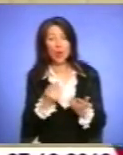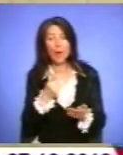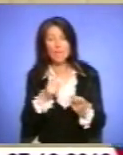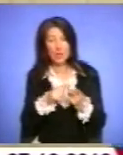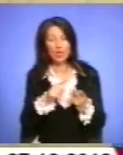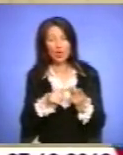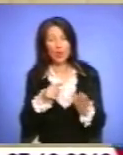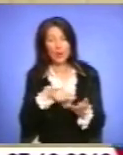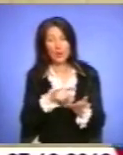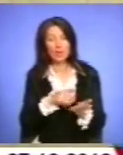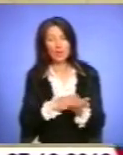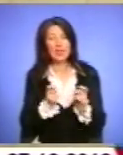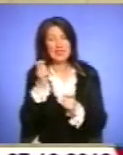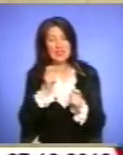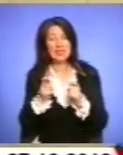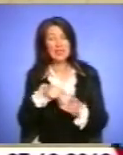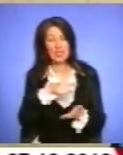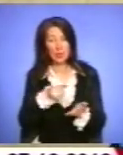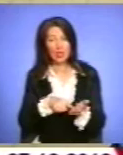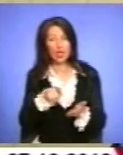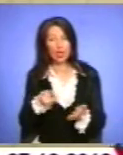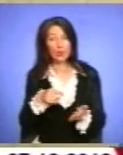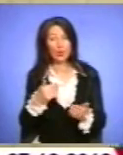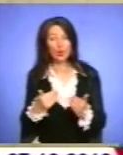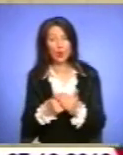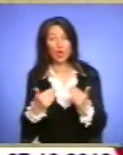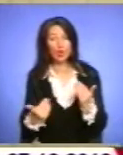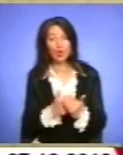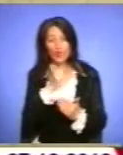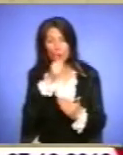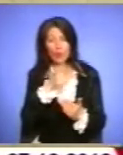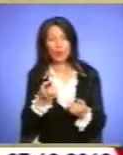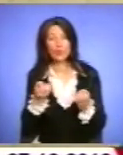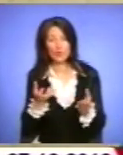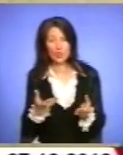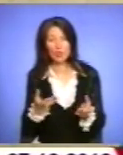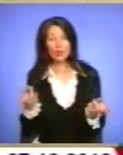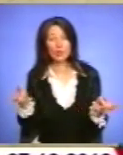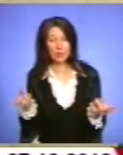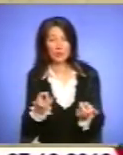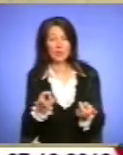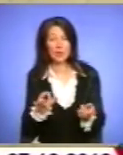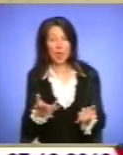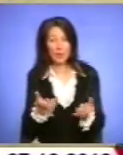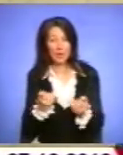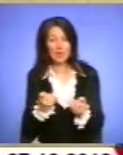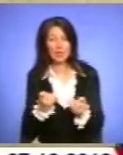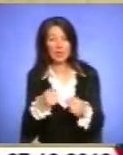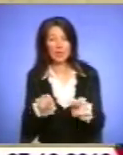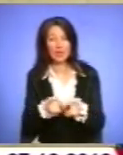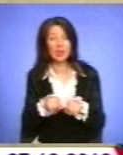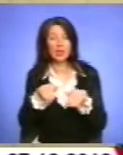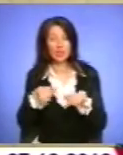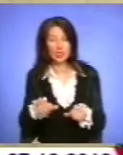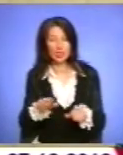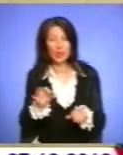друге питання – це сесійне питання. І тому до нового року, звичайно, що бажано прийняти такі рішення